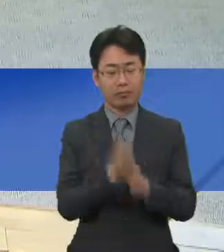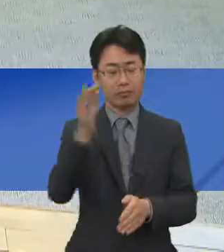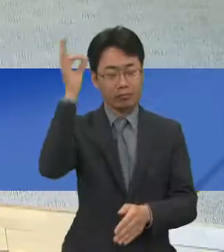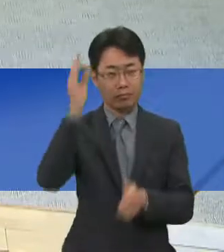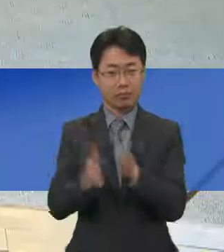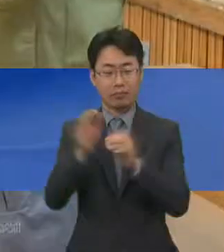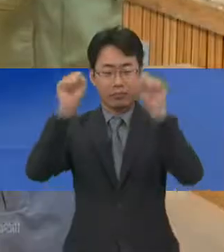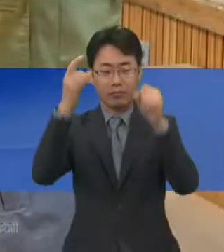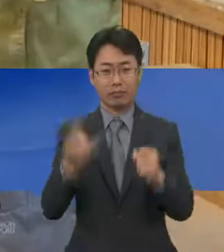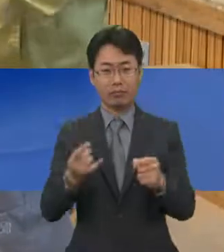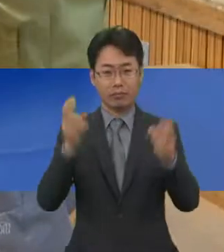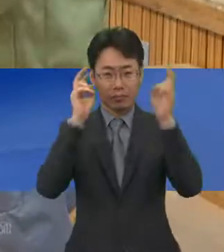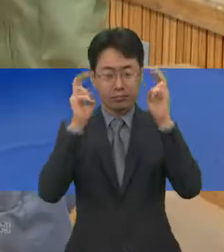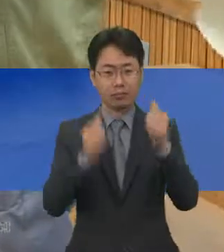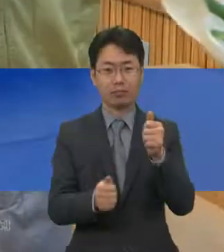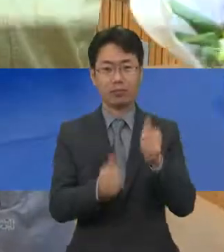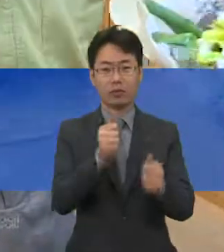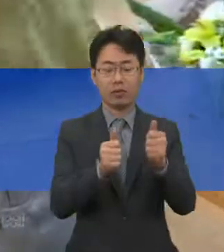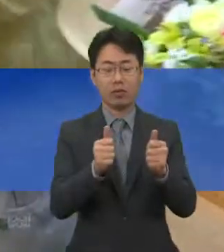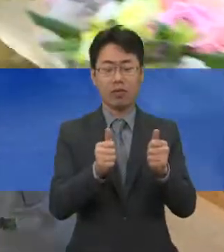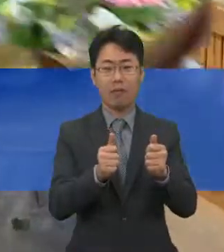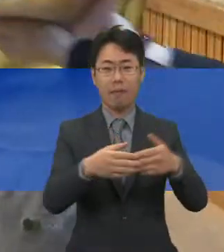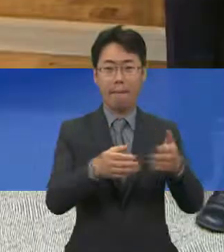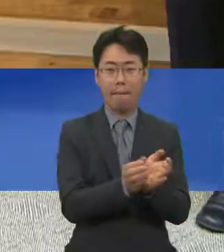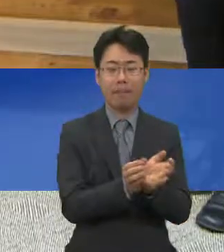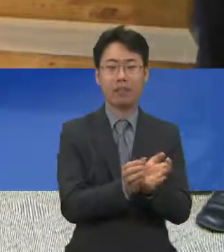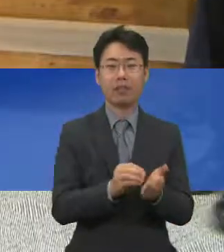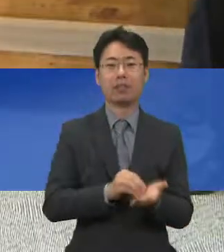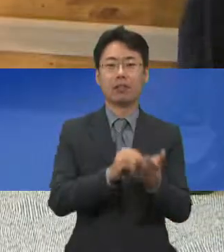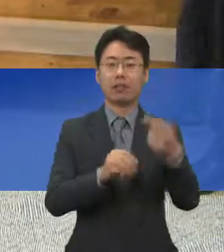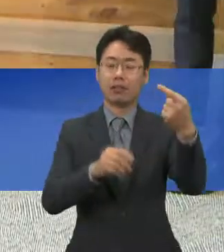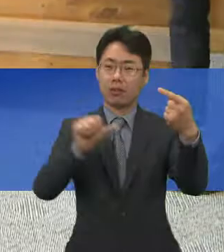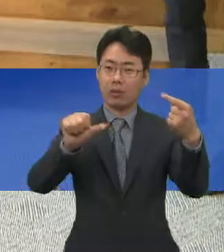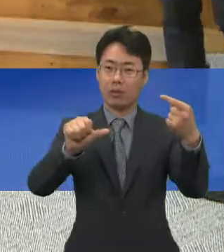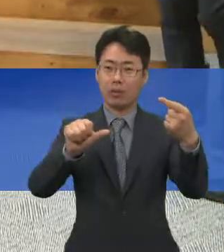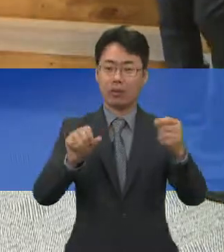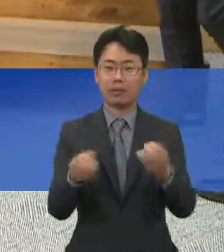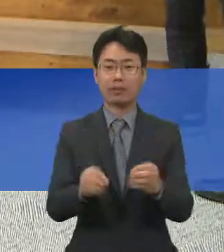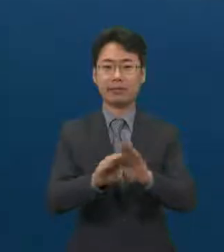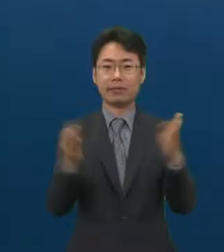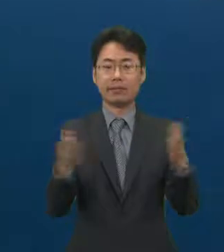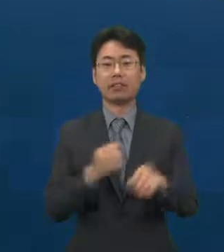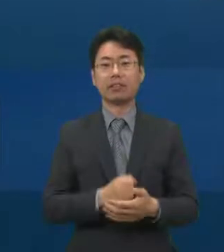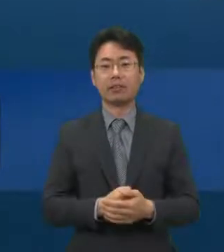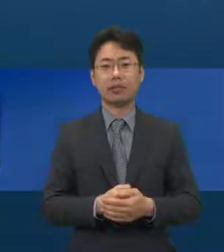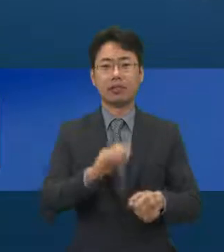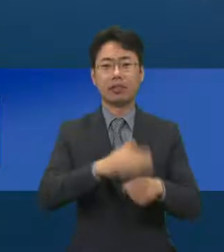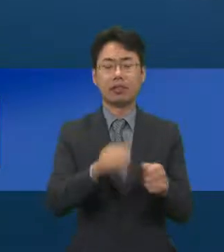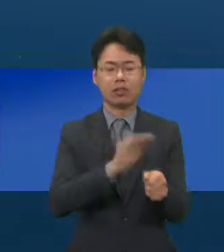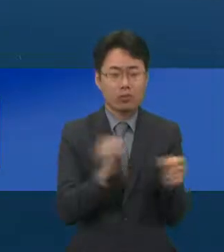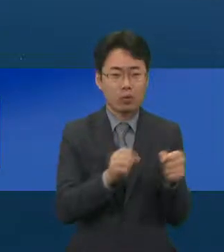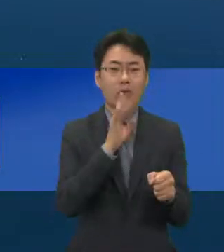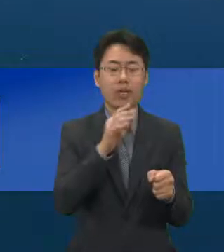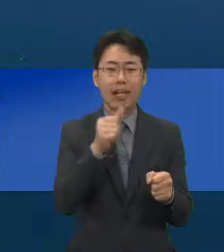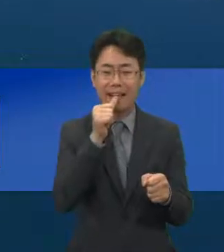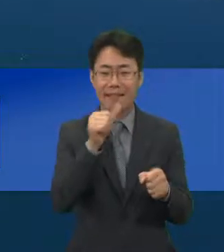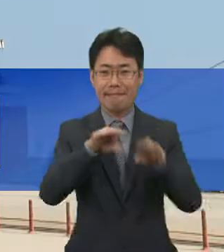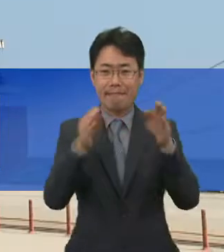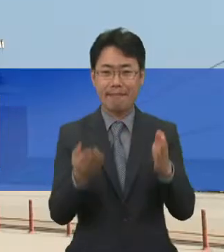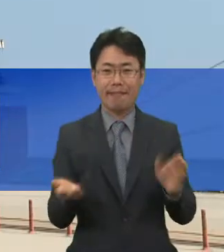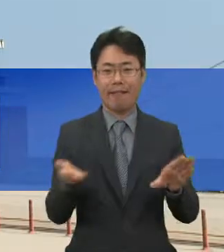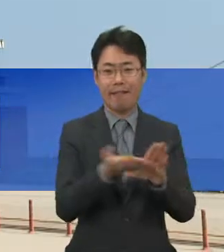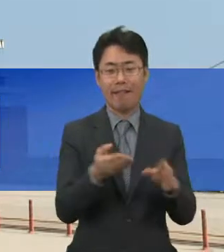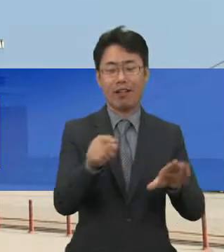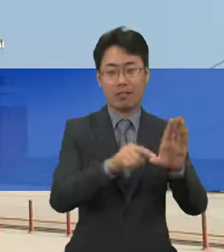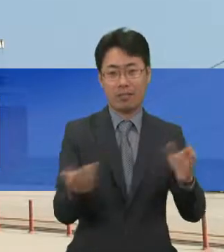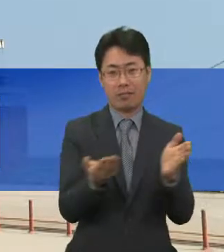포항시와 포항시체육회 직장 운동 경기부 입단식이 지난 5일 시청에서 있었습니다. 대구 경북 유일의 컨테이너 항만인